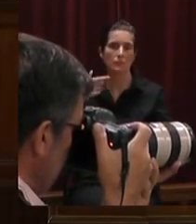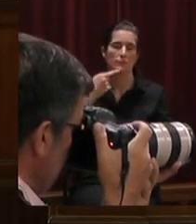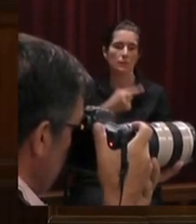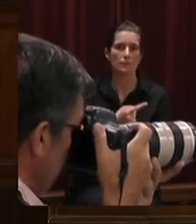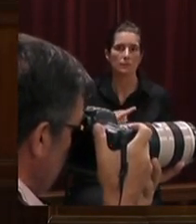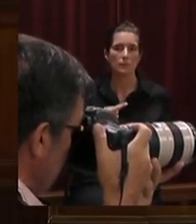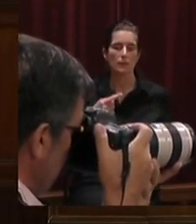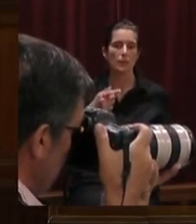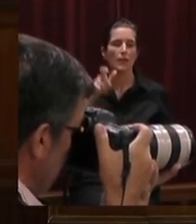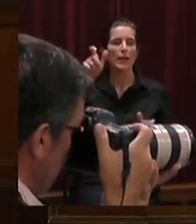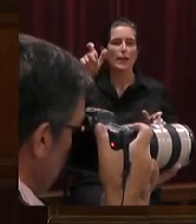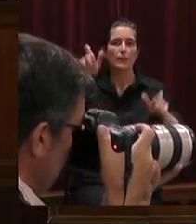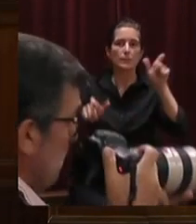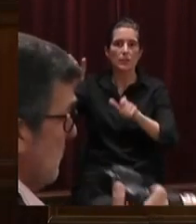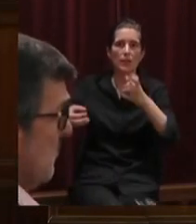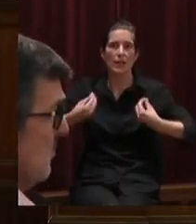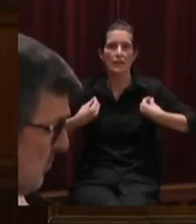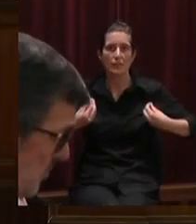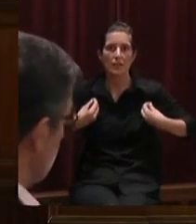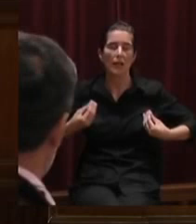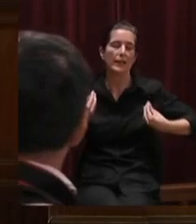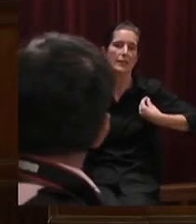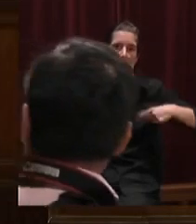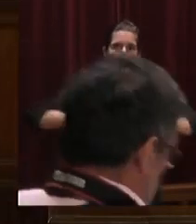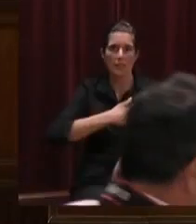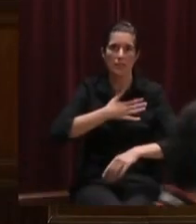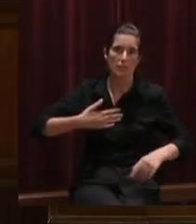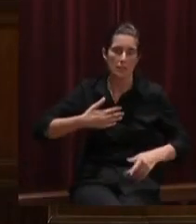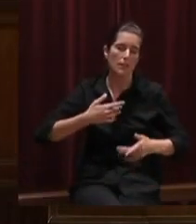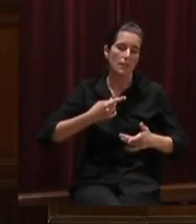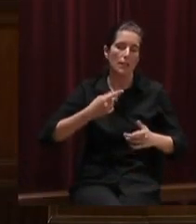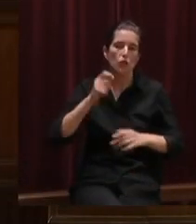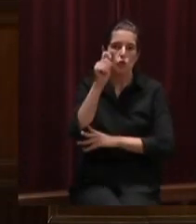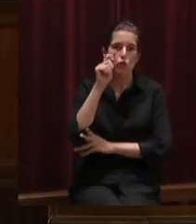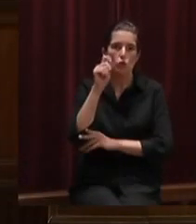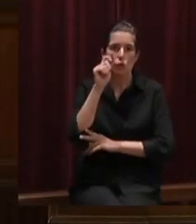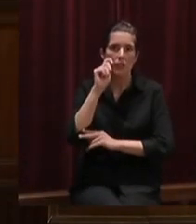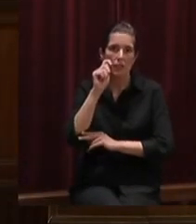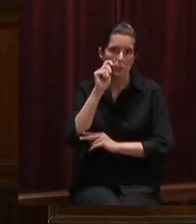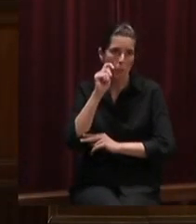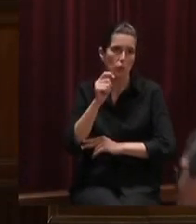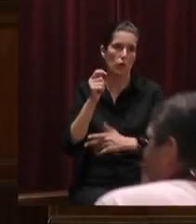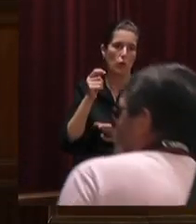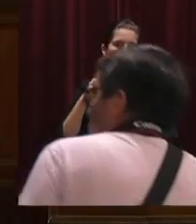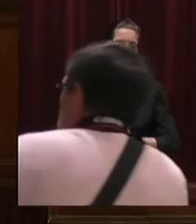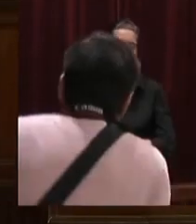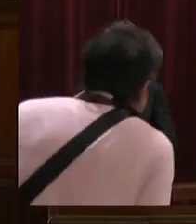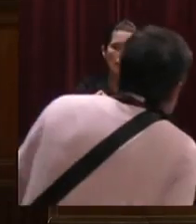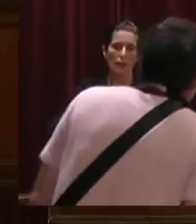compatible amb la qualitat de vida d'uns residents que volen sentir-se orgullosos del turisme que oferim i ser part en les decisions que els